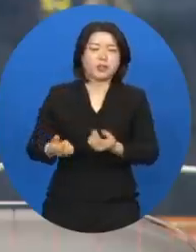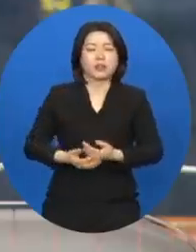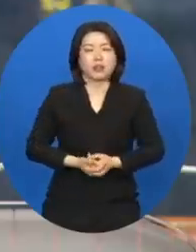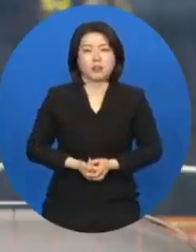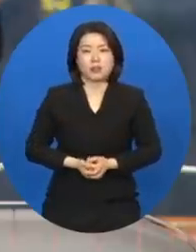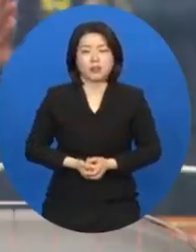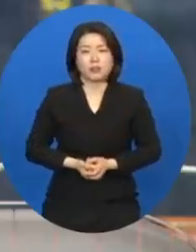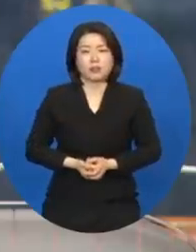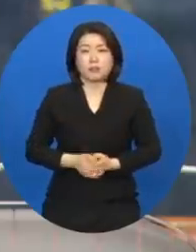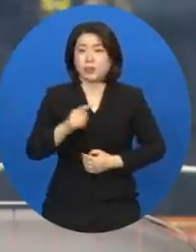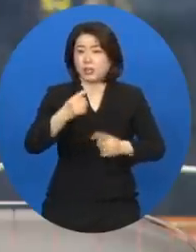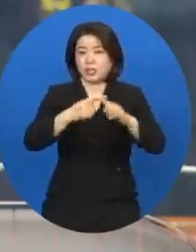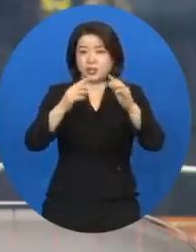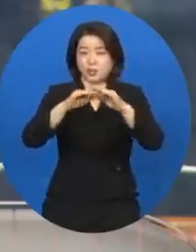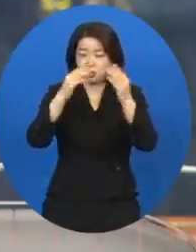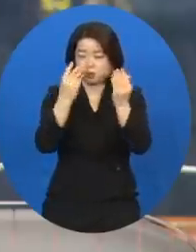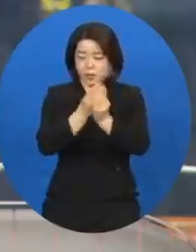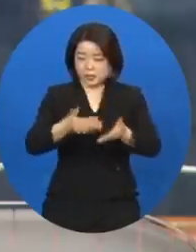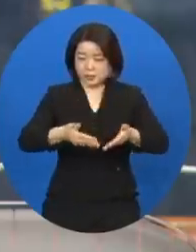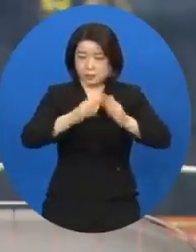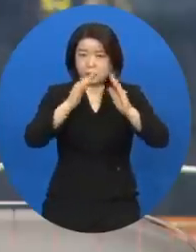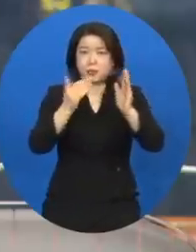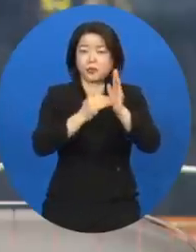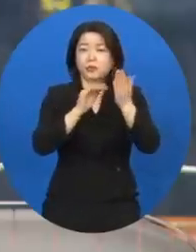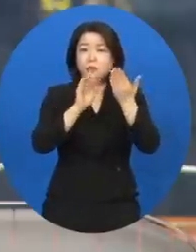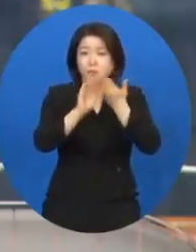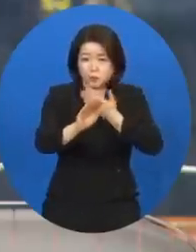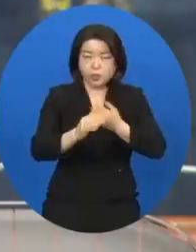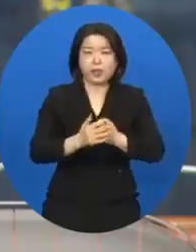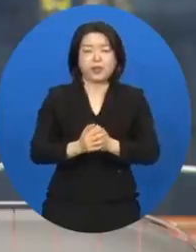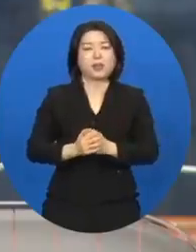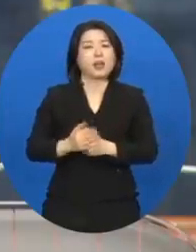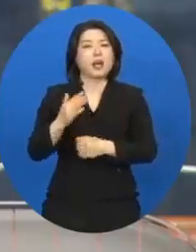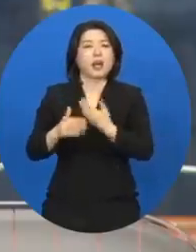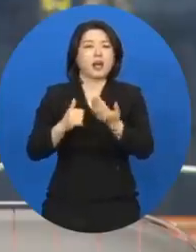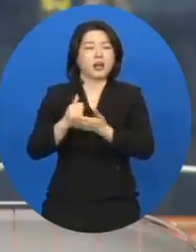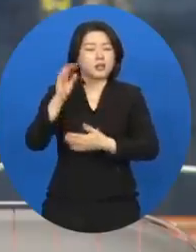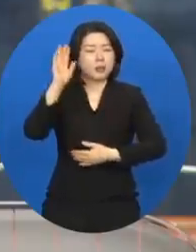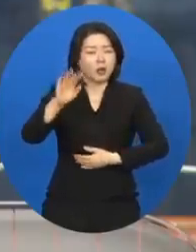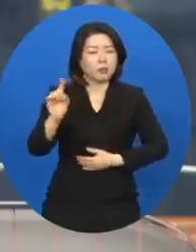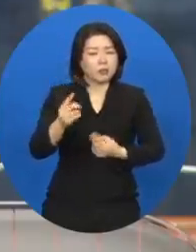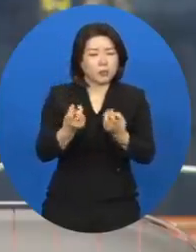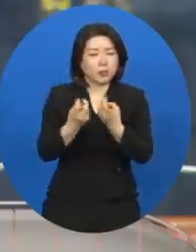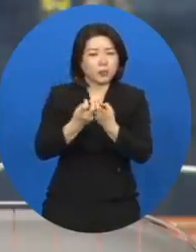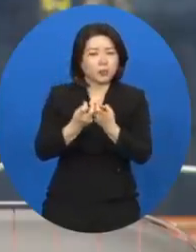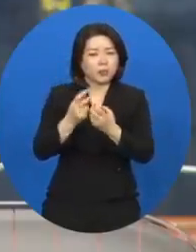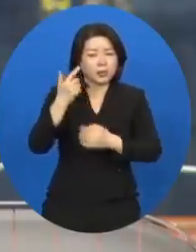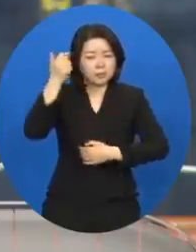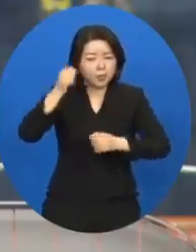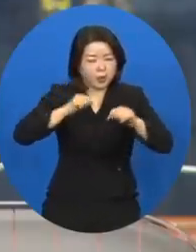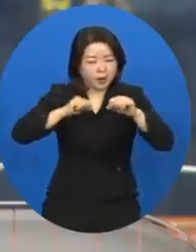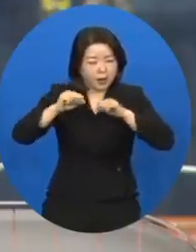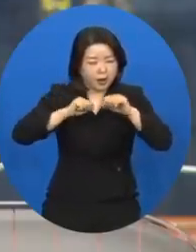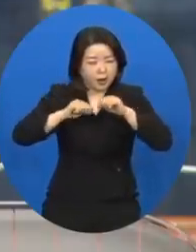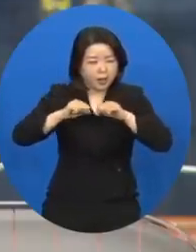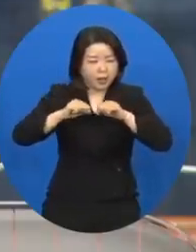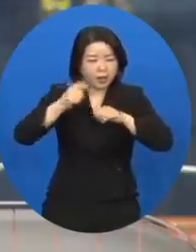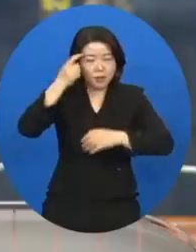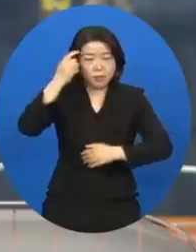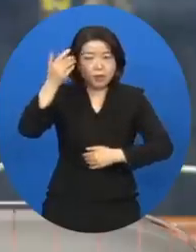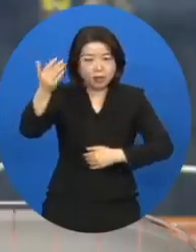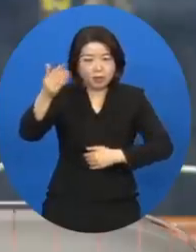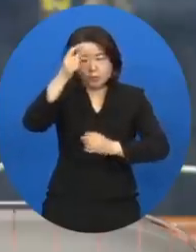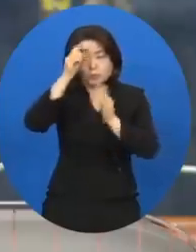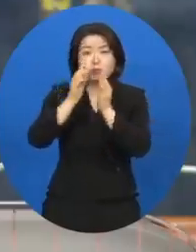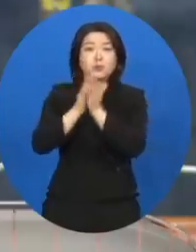이 예배당을 완공하고 하나님 이제 어떻게 목회를 해야 됩니까? 라고 기도할 때 하나님이 제